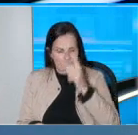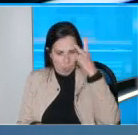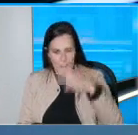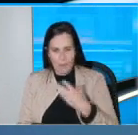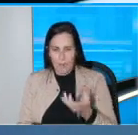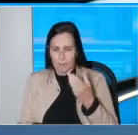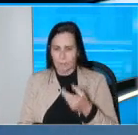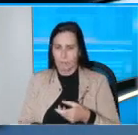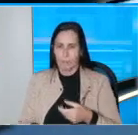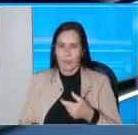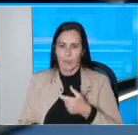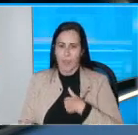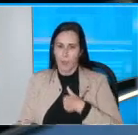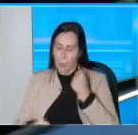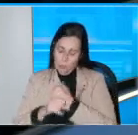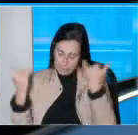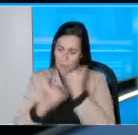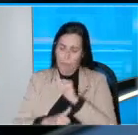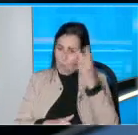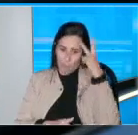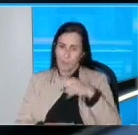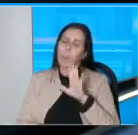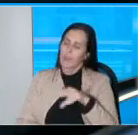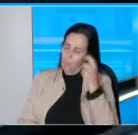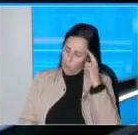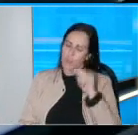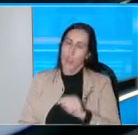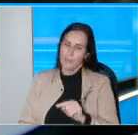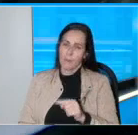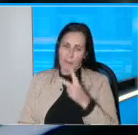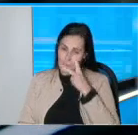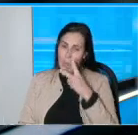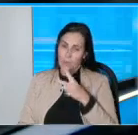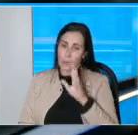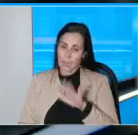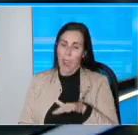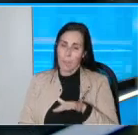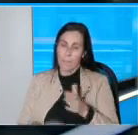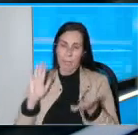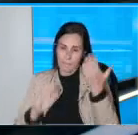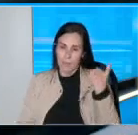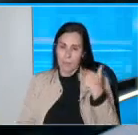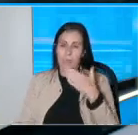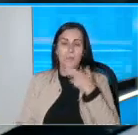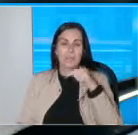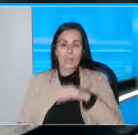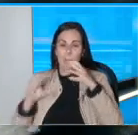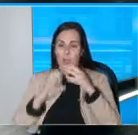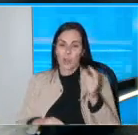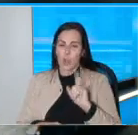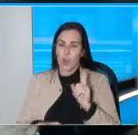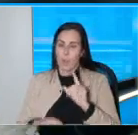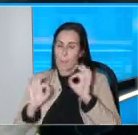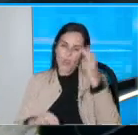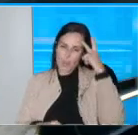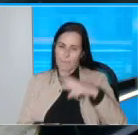מבינה שזה, אנחנו כנראה עושים את הטעות ולא מבינים. אני גם חושב שבמקרה הזה, וראינו את זה גם בעבר, התקשורת הישראלית לא